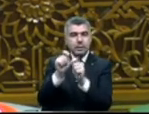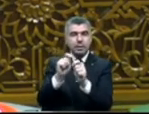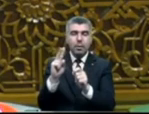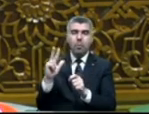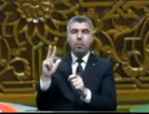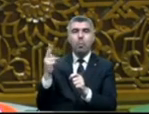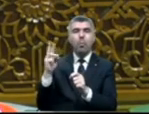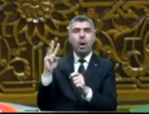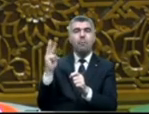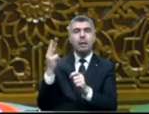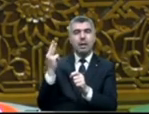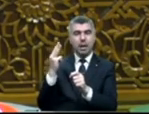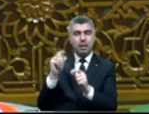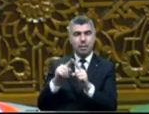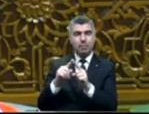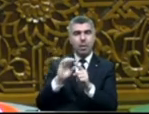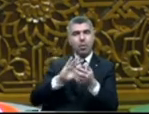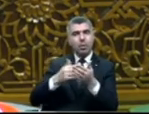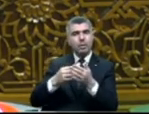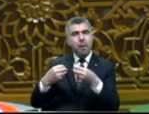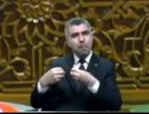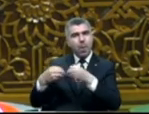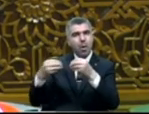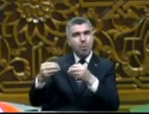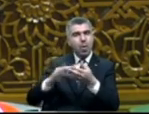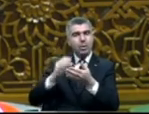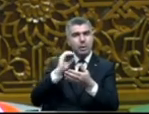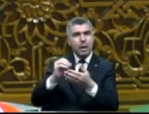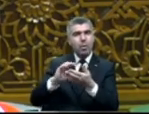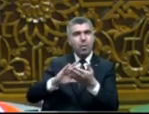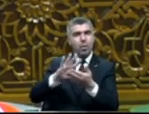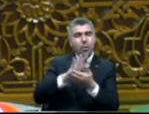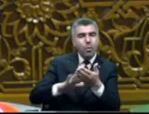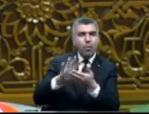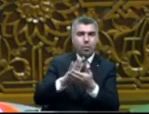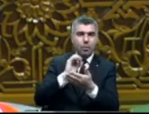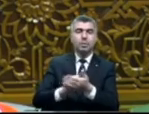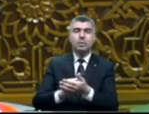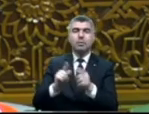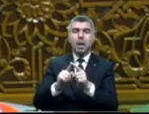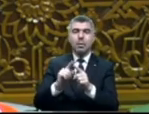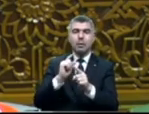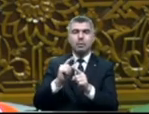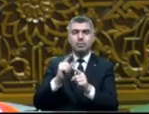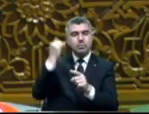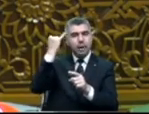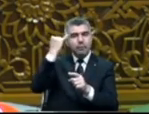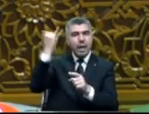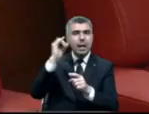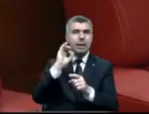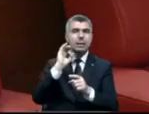التي توجد في طور التصفية القضائية إلى تفويت جميع الأصول والممتلكات والعقارات والرخص وبراءات الاختراع المملوكة